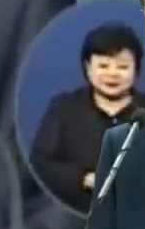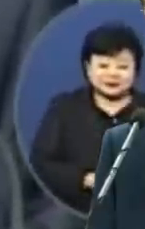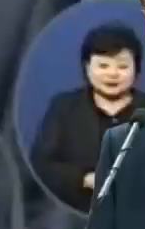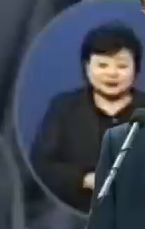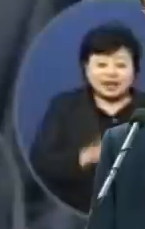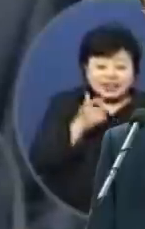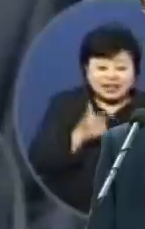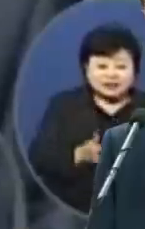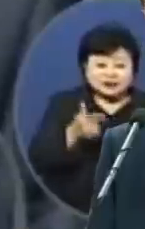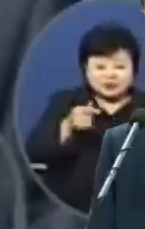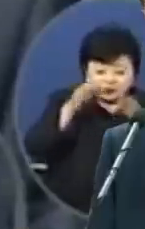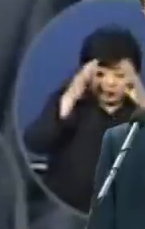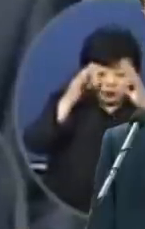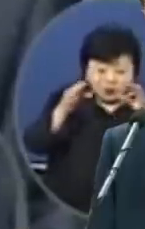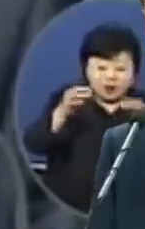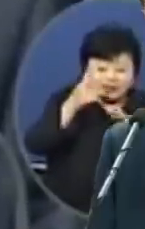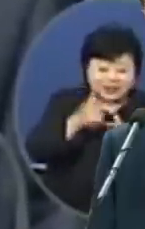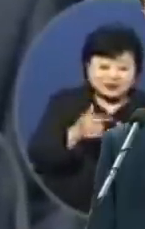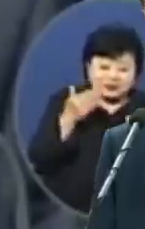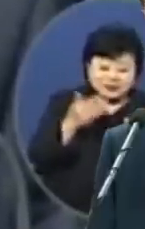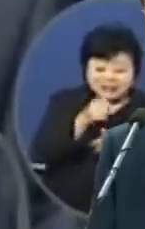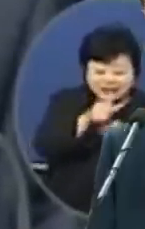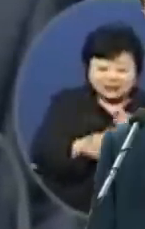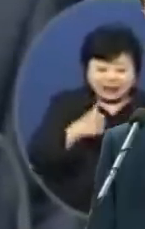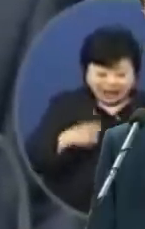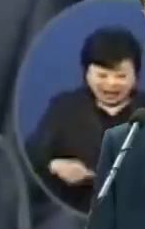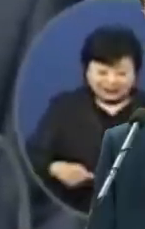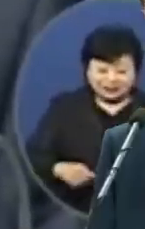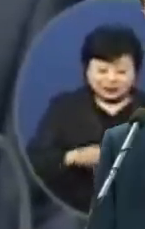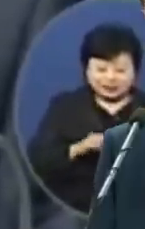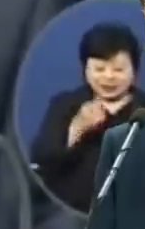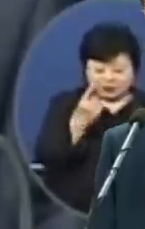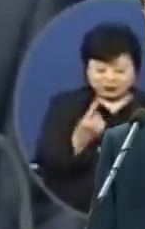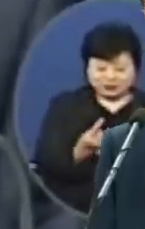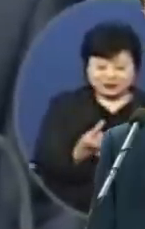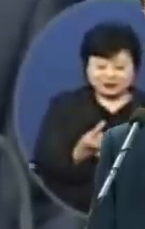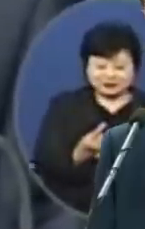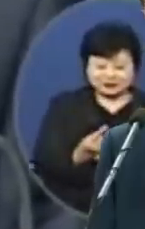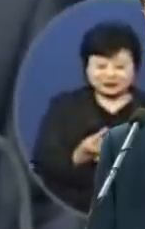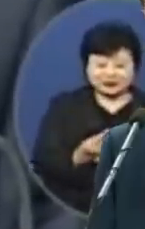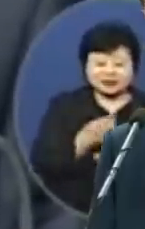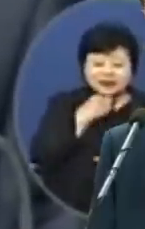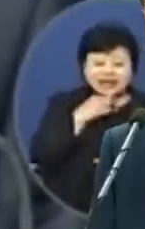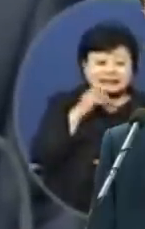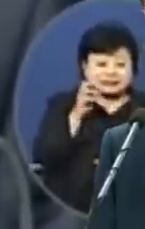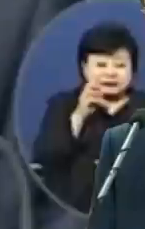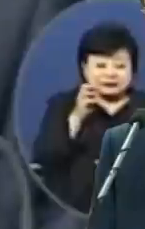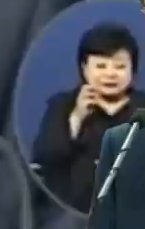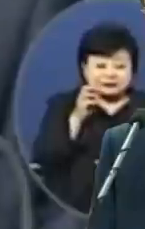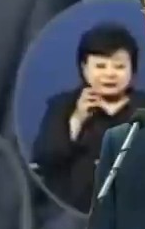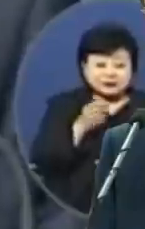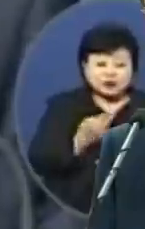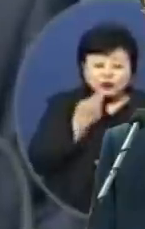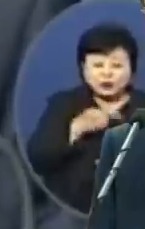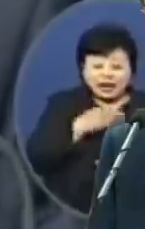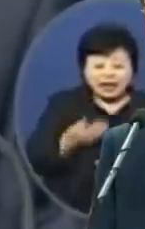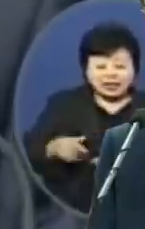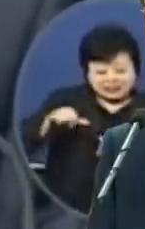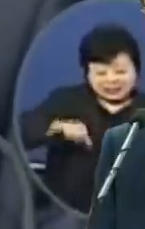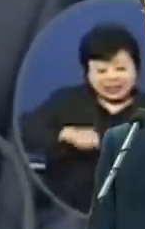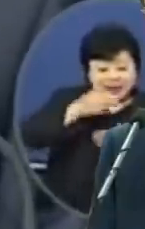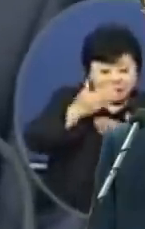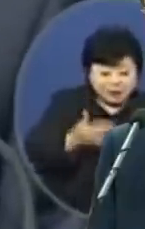우리가 예수님을 보면 예수님이 하나님의 아들로서 이 땅에 오셔서 30살에 요단강에서